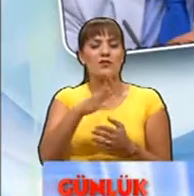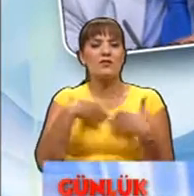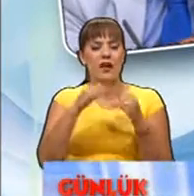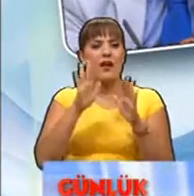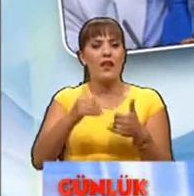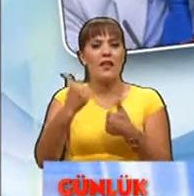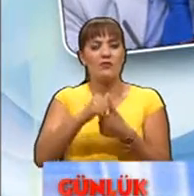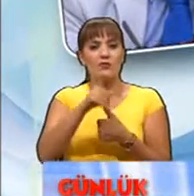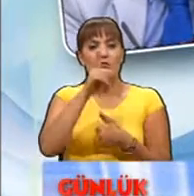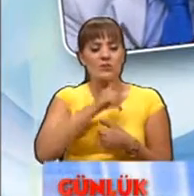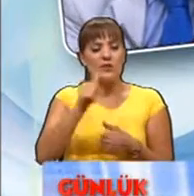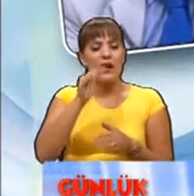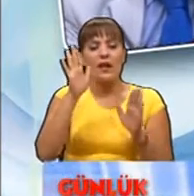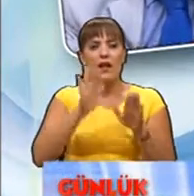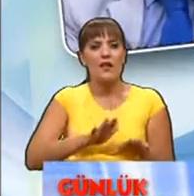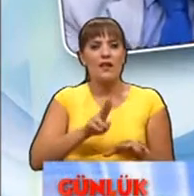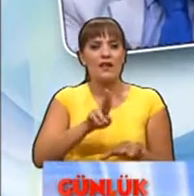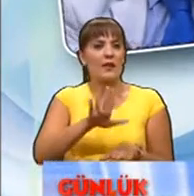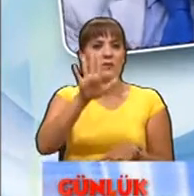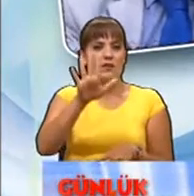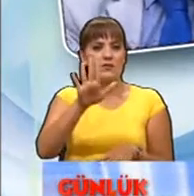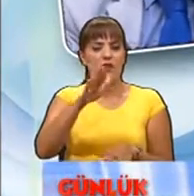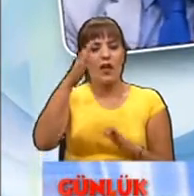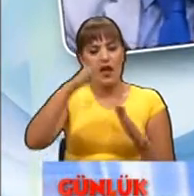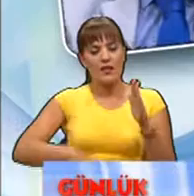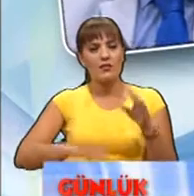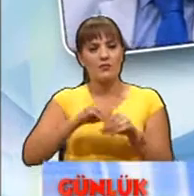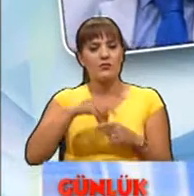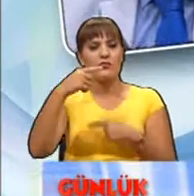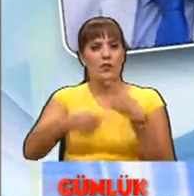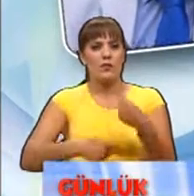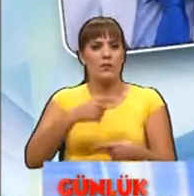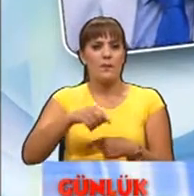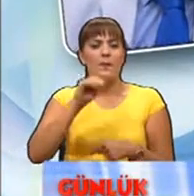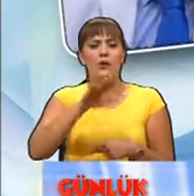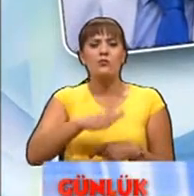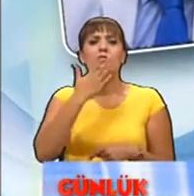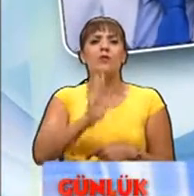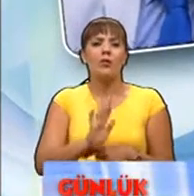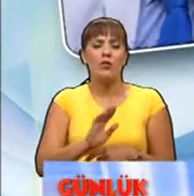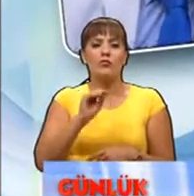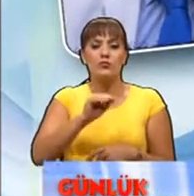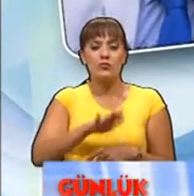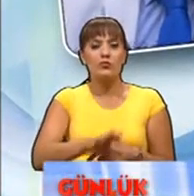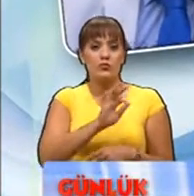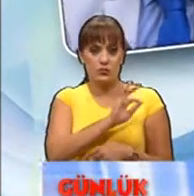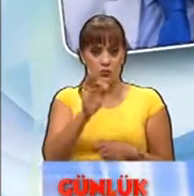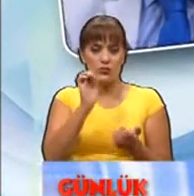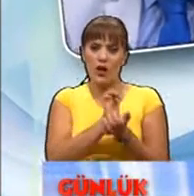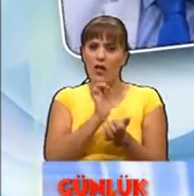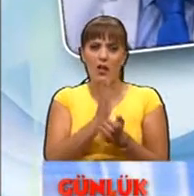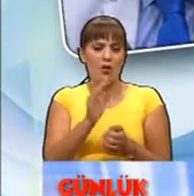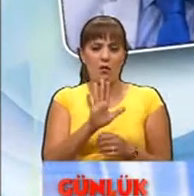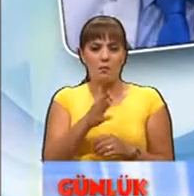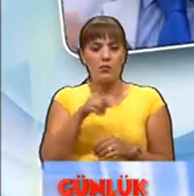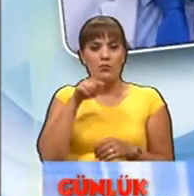eşin, 100'ün geriye kalan 75'i alt soy. Alt soy. Evet. Çocuk yok. Çocuksuz aile